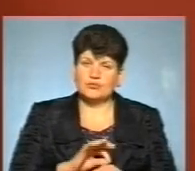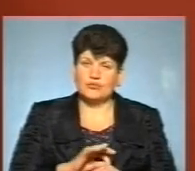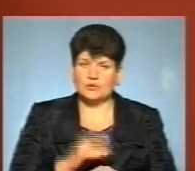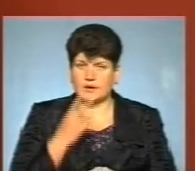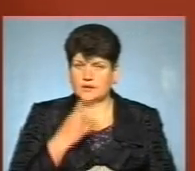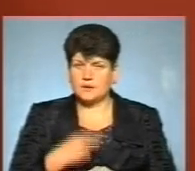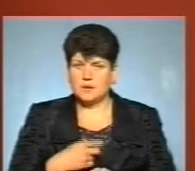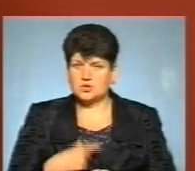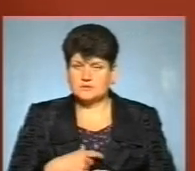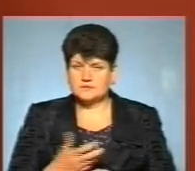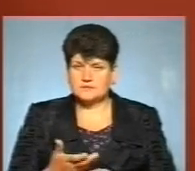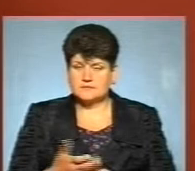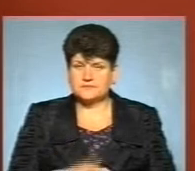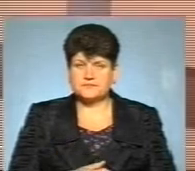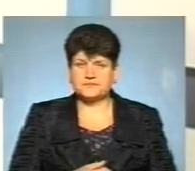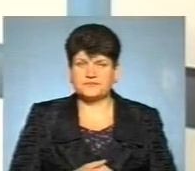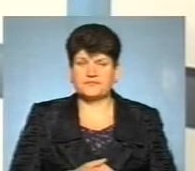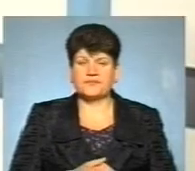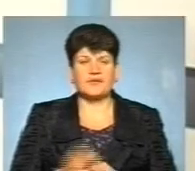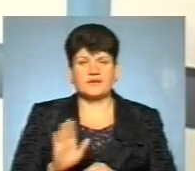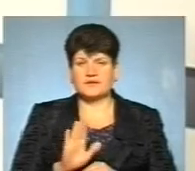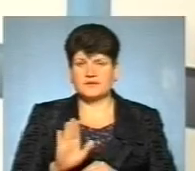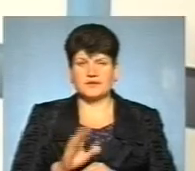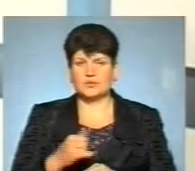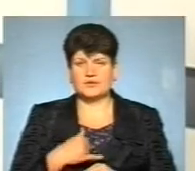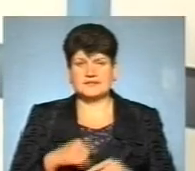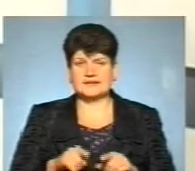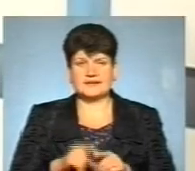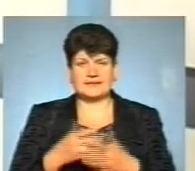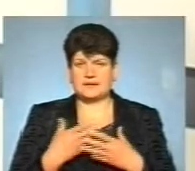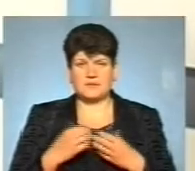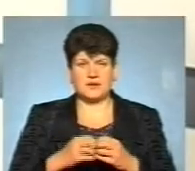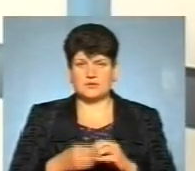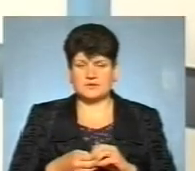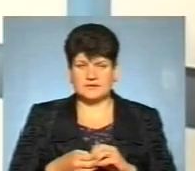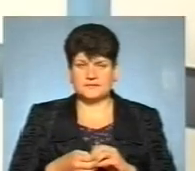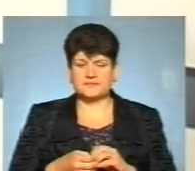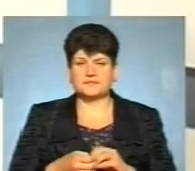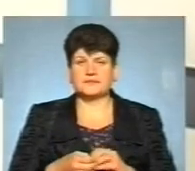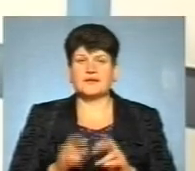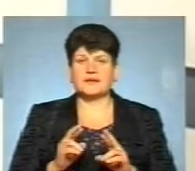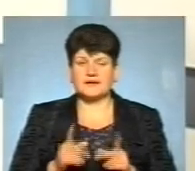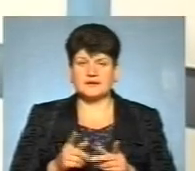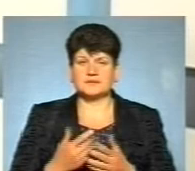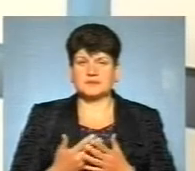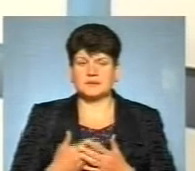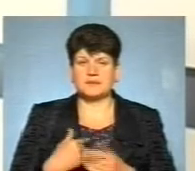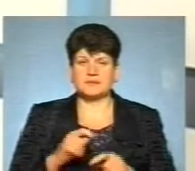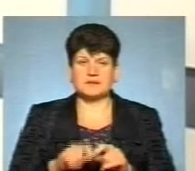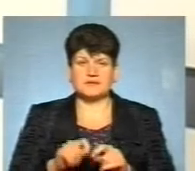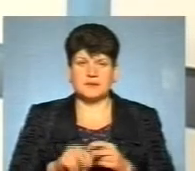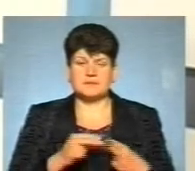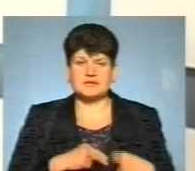себе коронавірусом? Ні, у нас немає таких результатів. Як, до речі, ми тестували